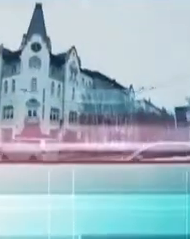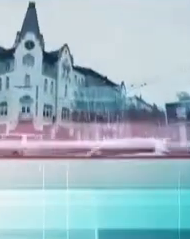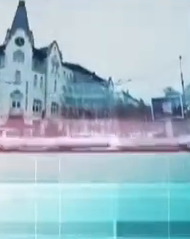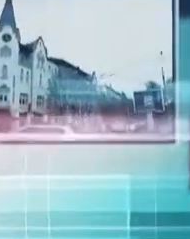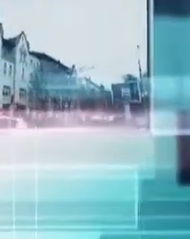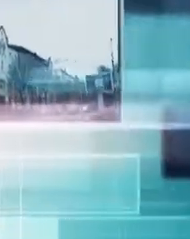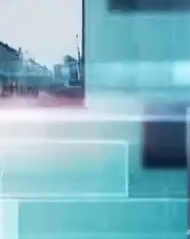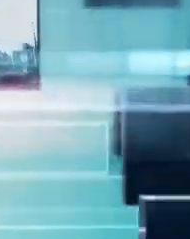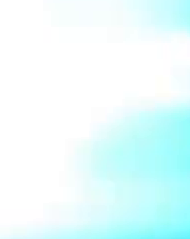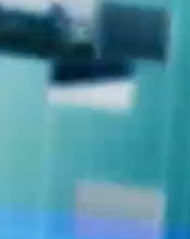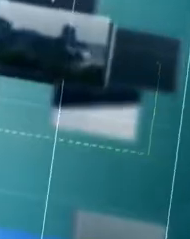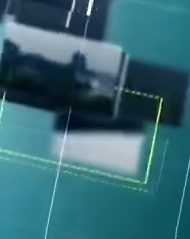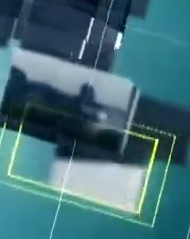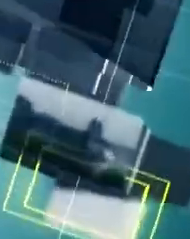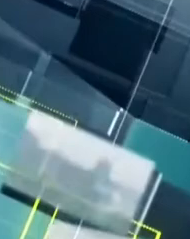Музика